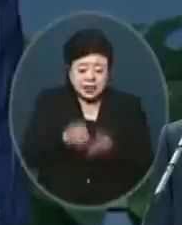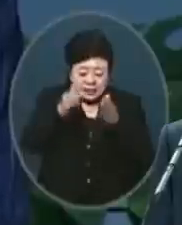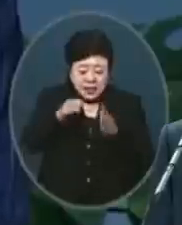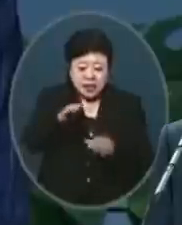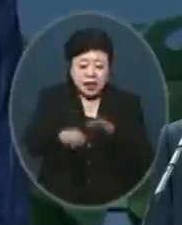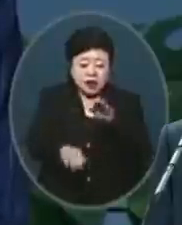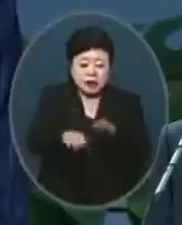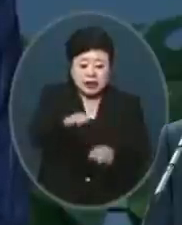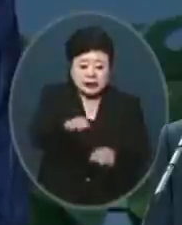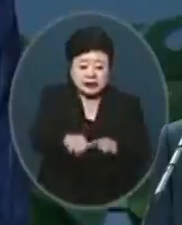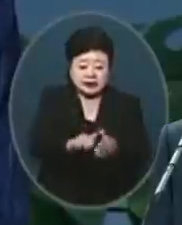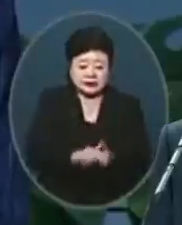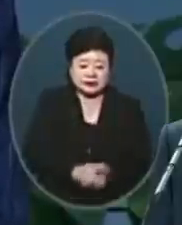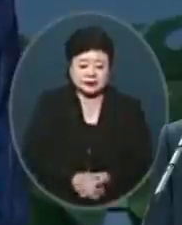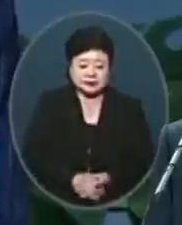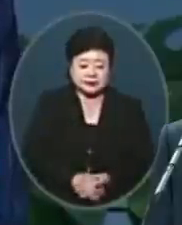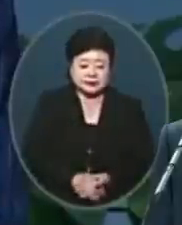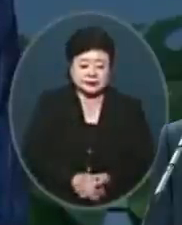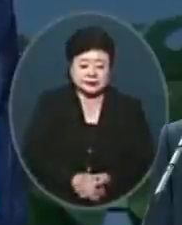걸어가는 것입니다.